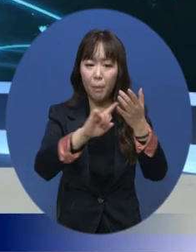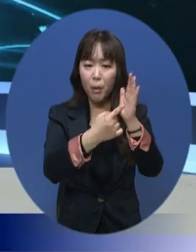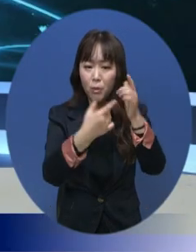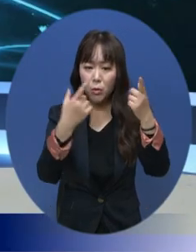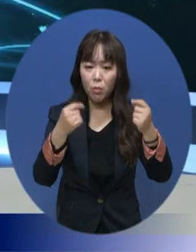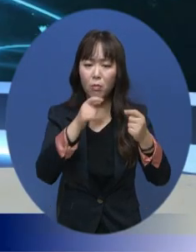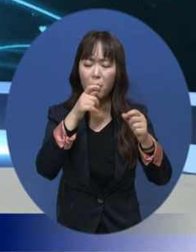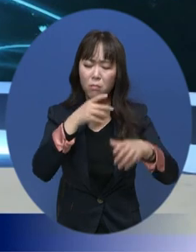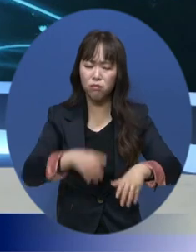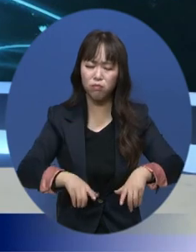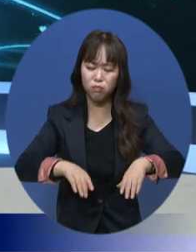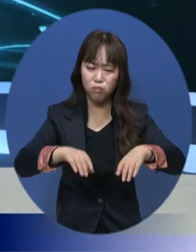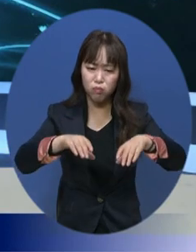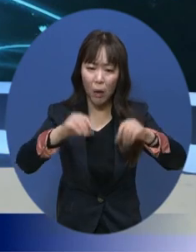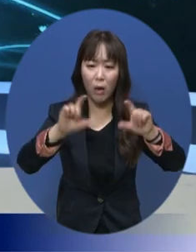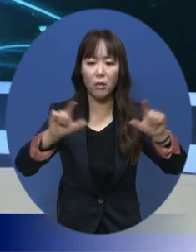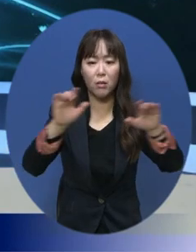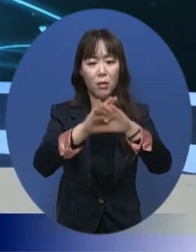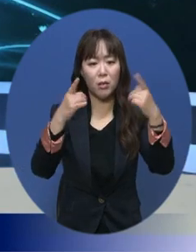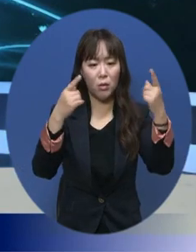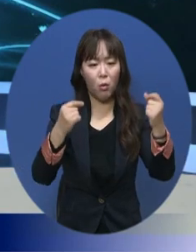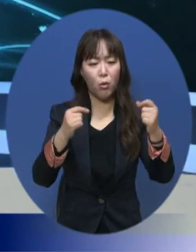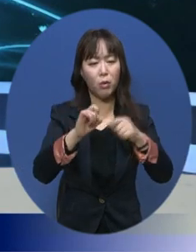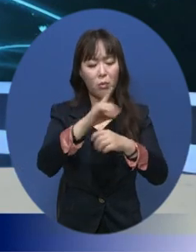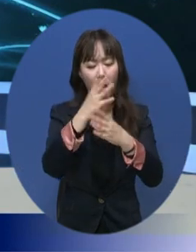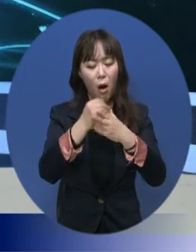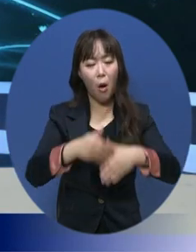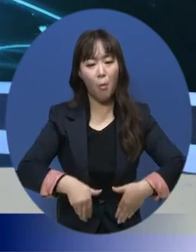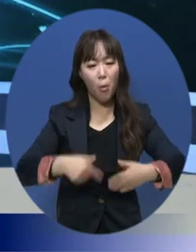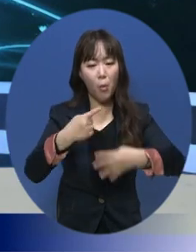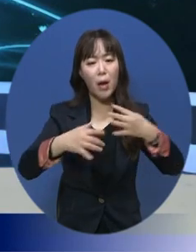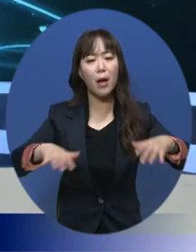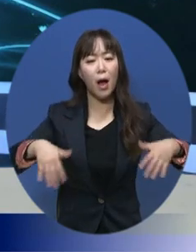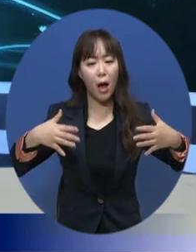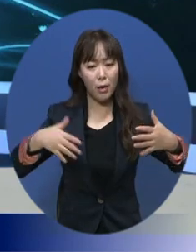매우 건조한 날씨가 이어지면서 대체로 봄과 가을에